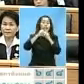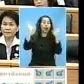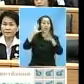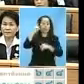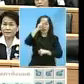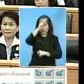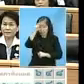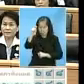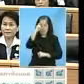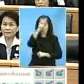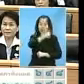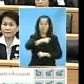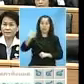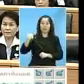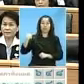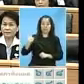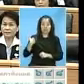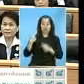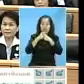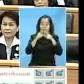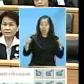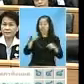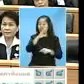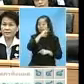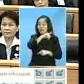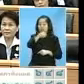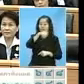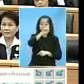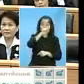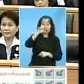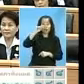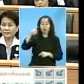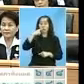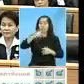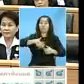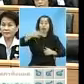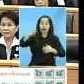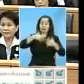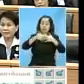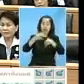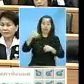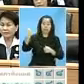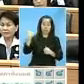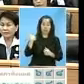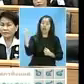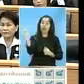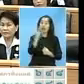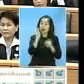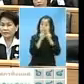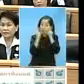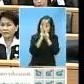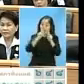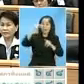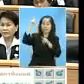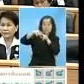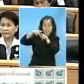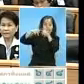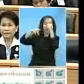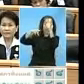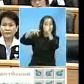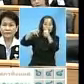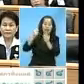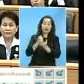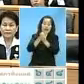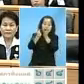แต่อยากถ้าหากว่าบรรดาสมาชิกยังไม่สบายใจครับกรรมาธิการนี่แก้ได้ครับแก้ได้โดยแก้ไขในร่างของร่างใดร่